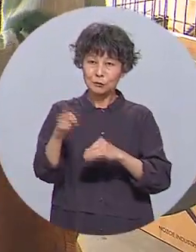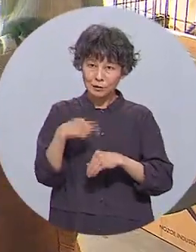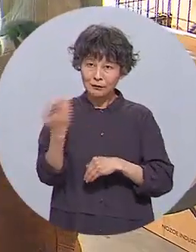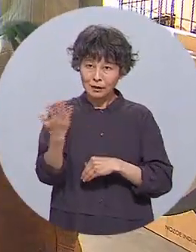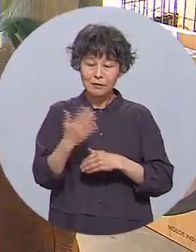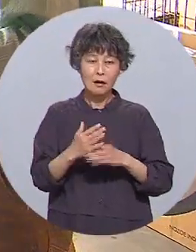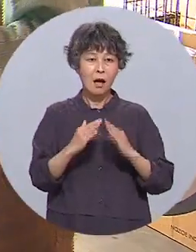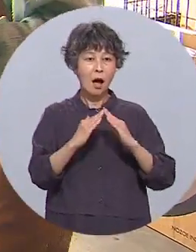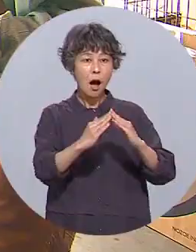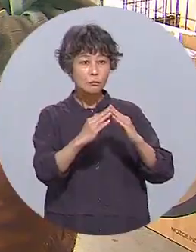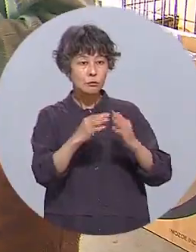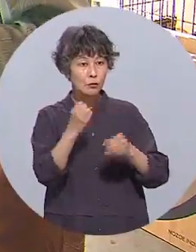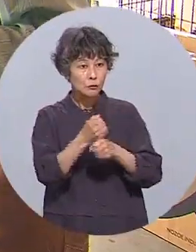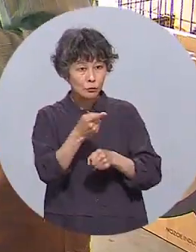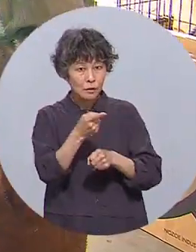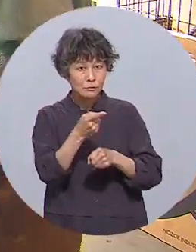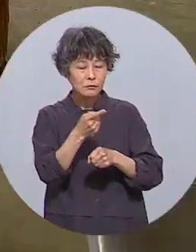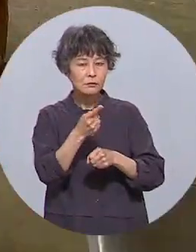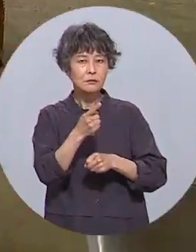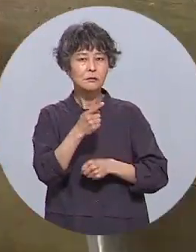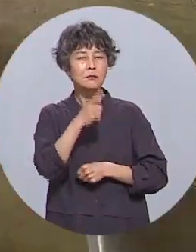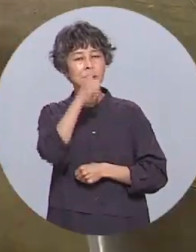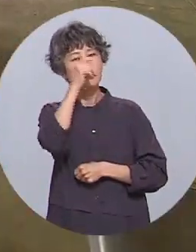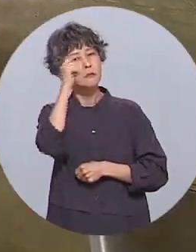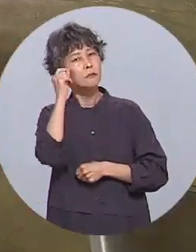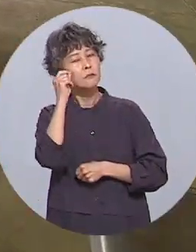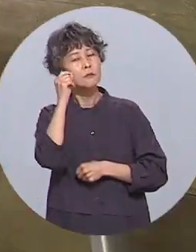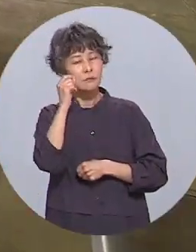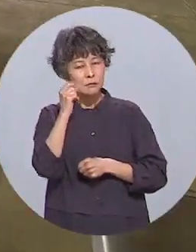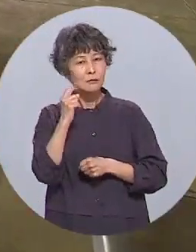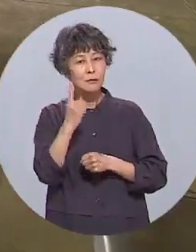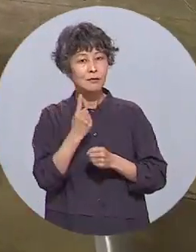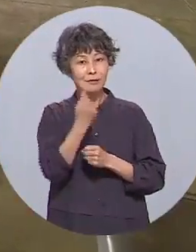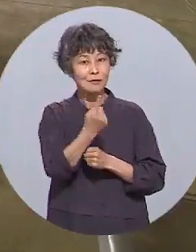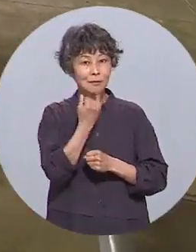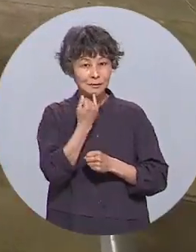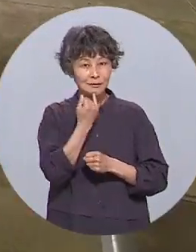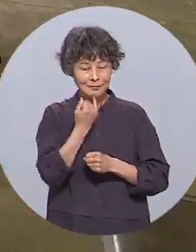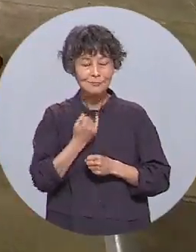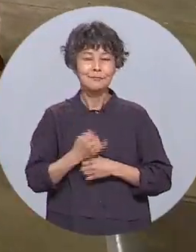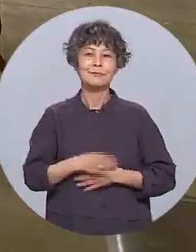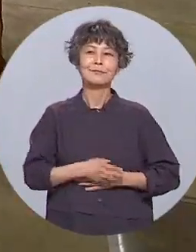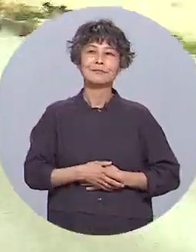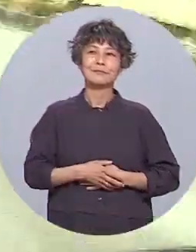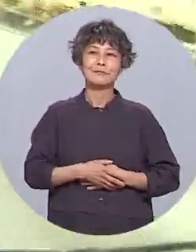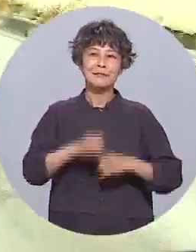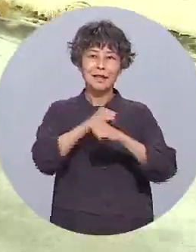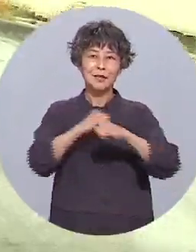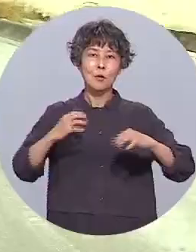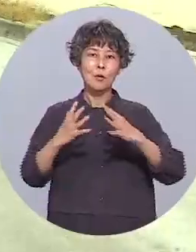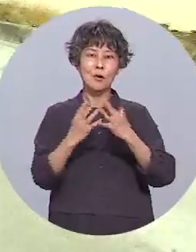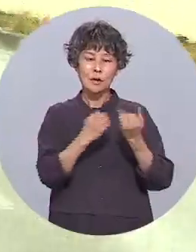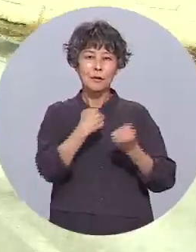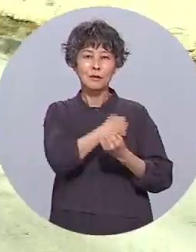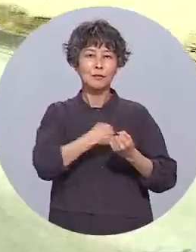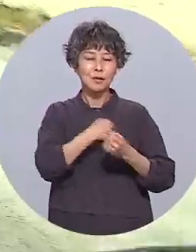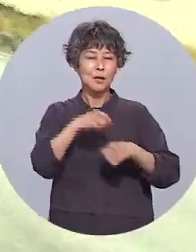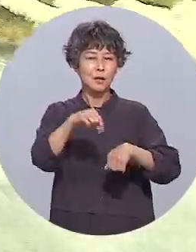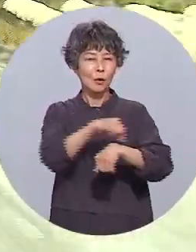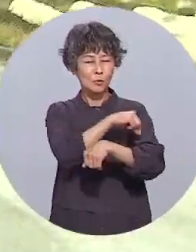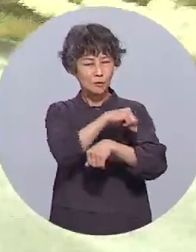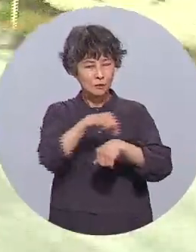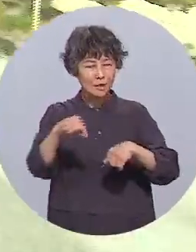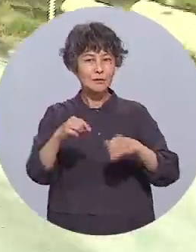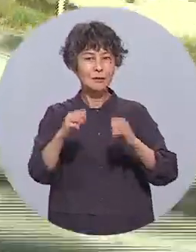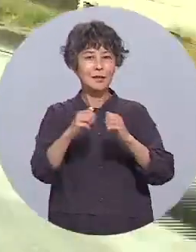スで馬かんべい作ってるんですね。何なんでしょうか。お邪魔してもいいですか。 あ、どうぞどうぞ。 広沢さんのご好意で特別に